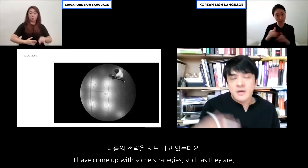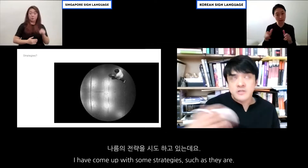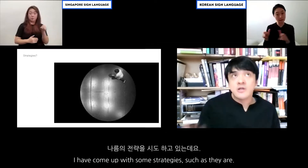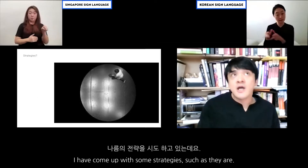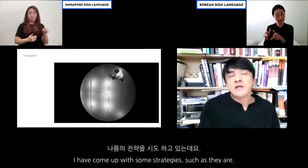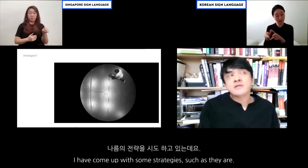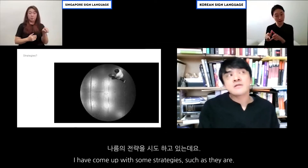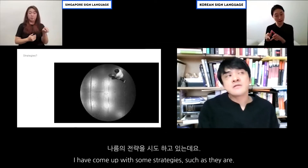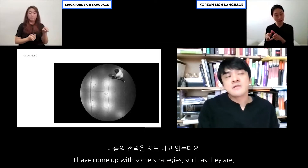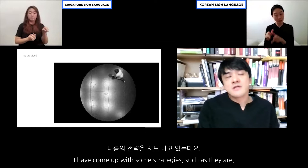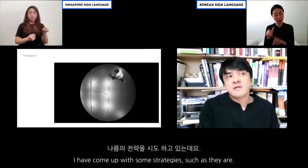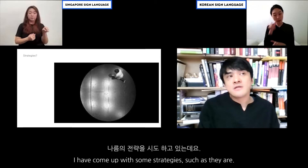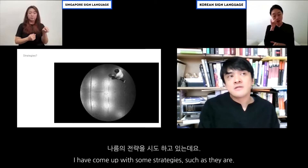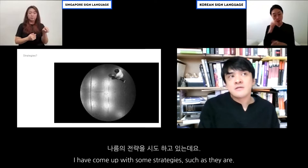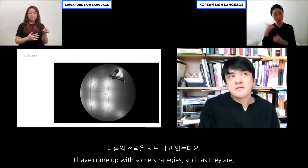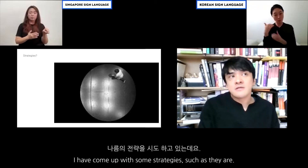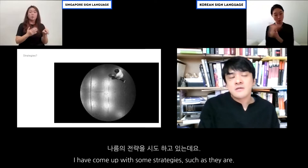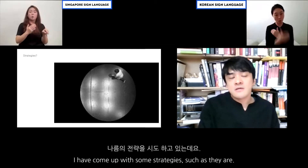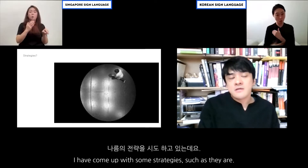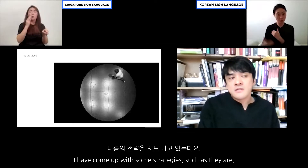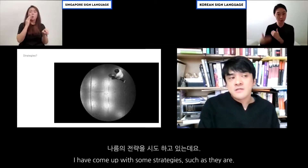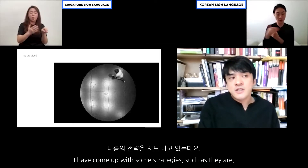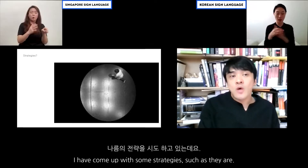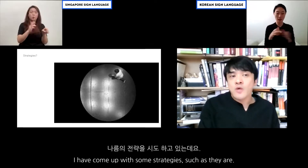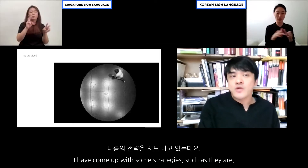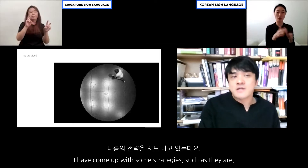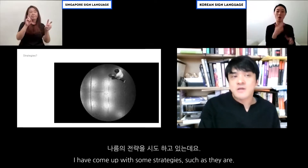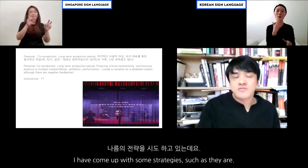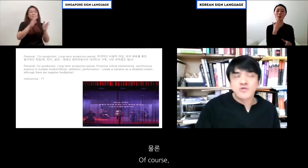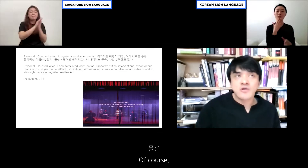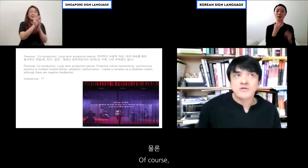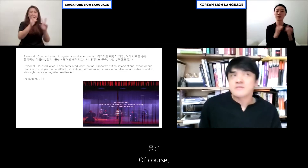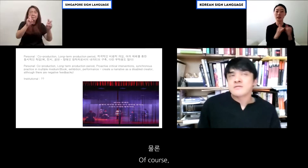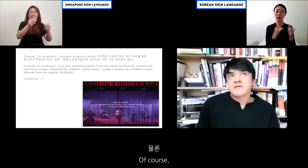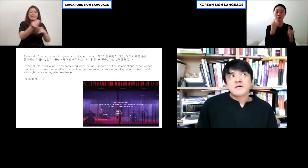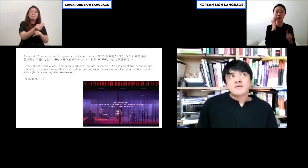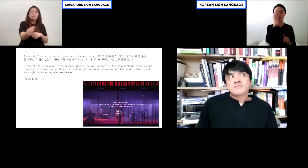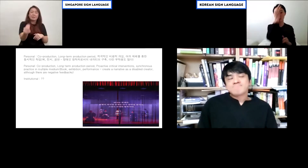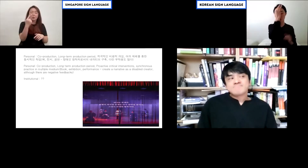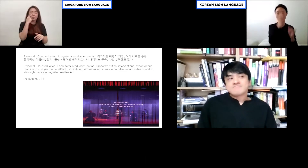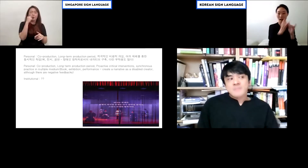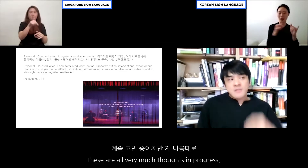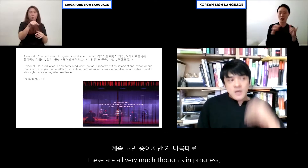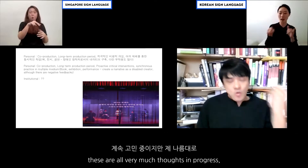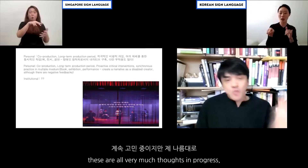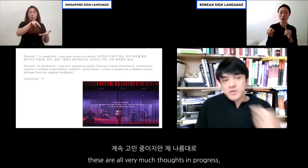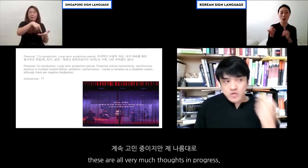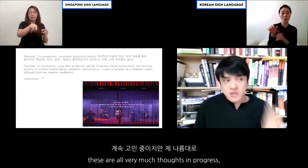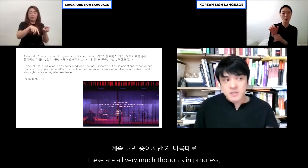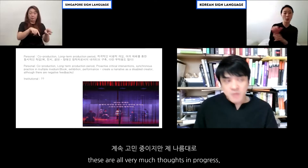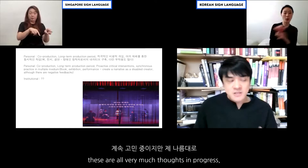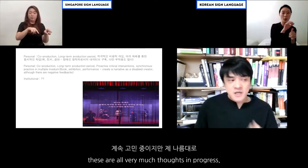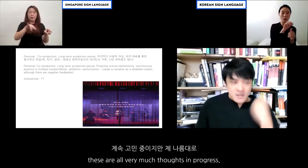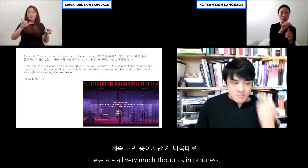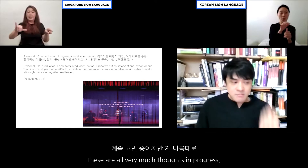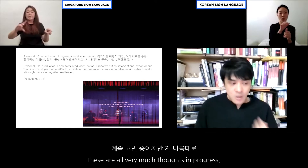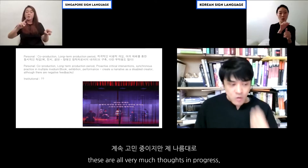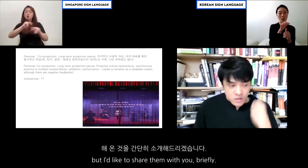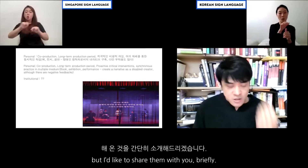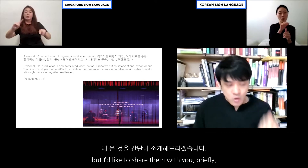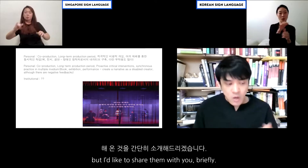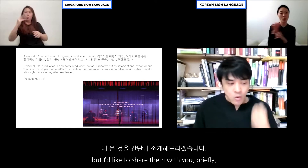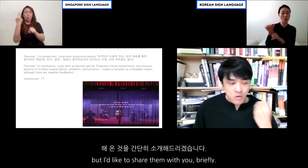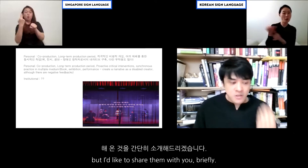나름의 전략을 시도하고 있는데요. 물론 계속 고민 중이지만 제